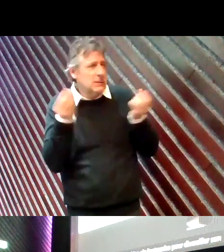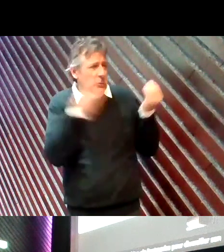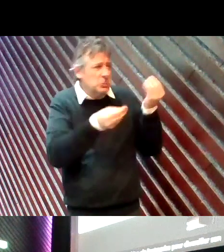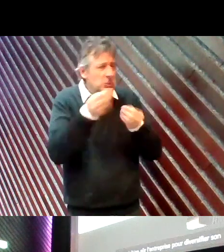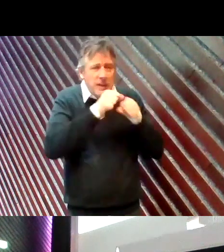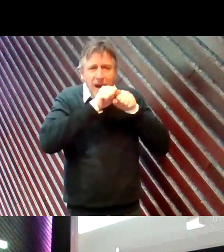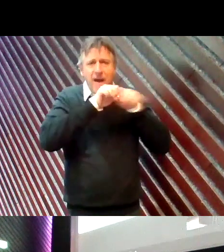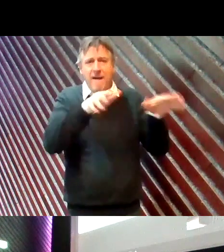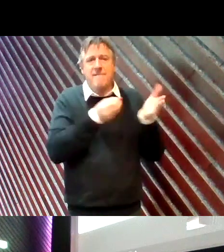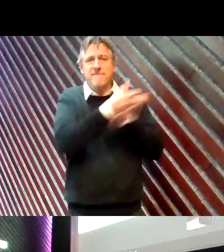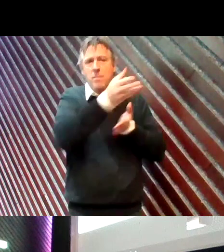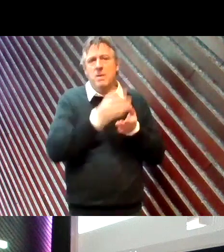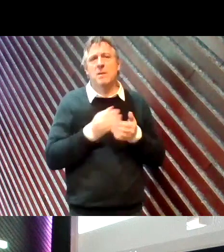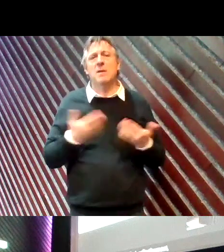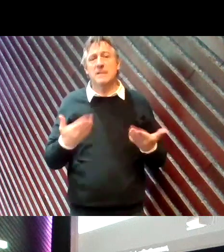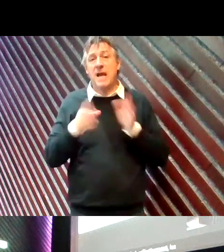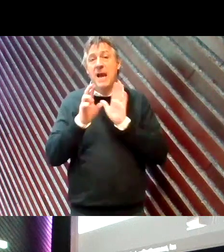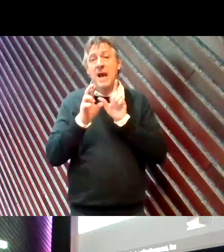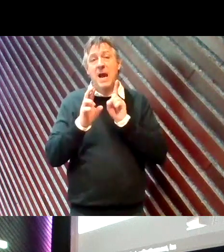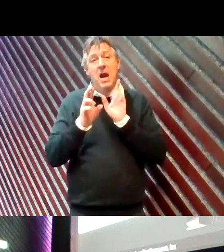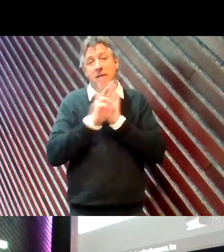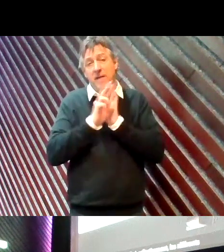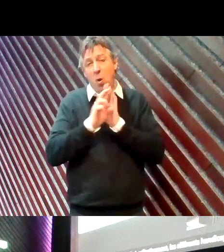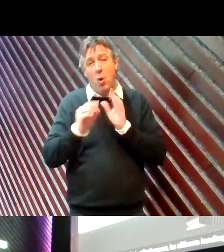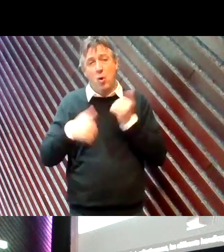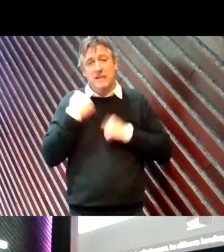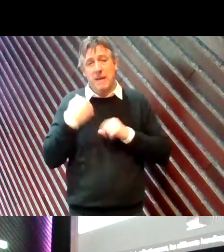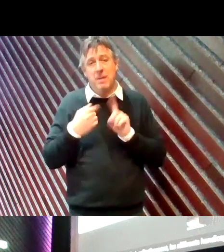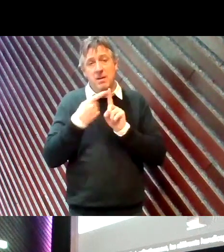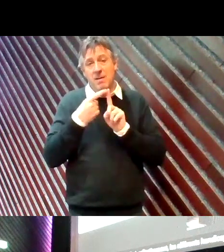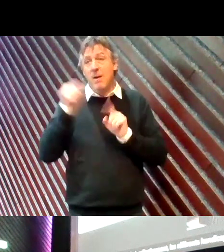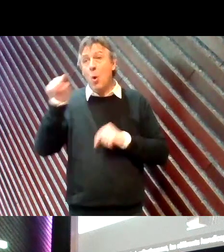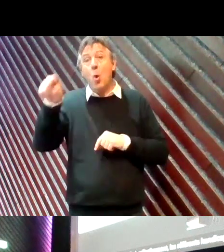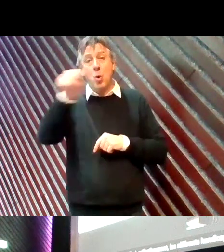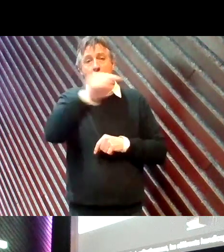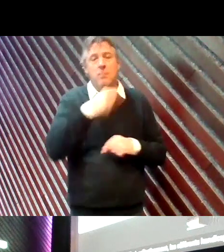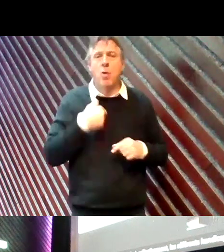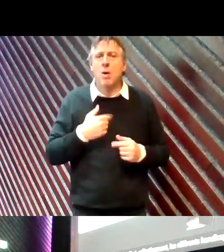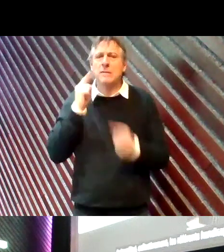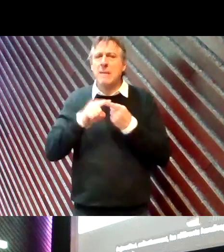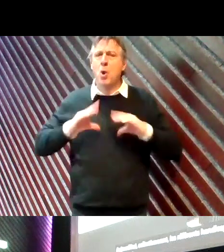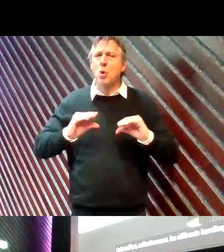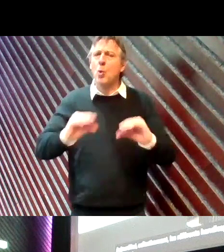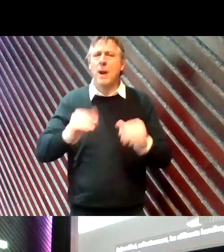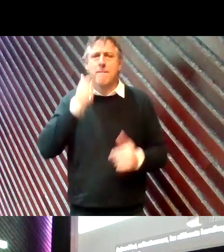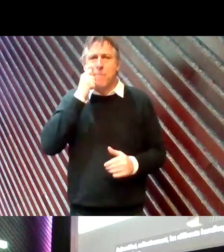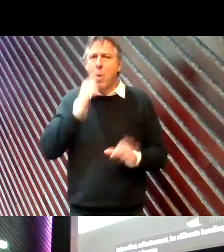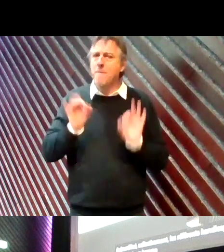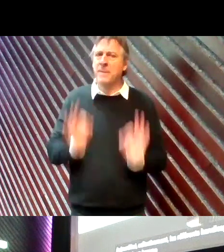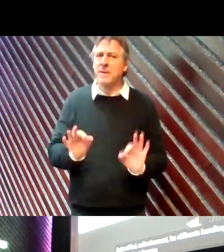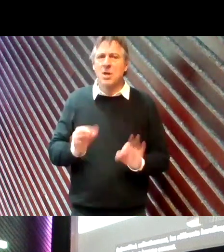collectivement, les référents du cadre, je suis un homme objectif, je suis un homme concret, je rejoins complètement, je dirais, les propos